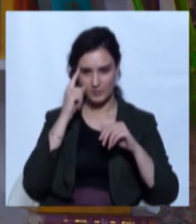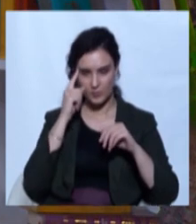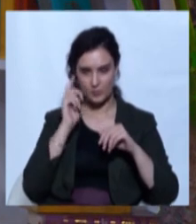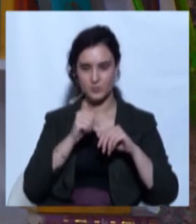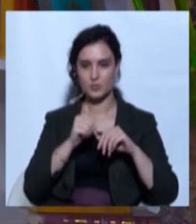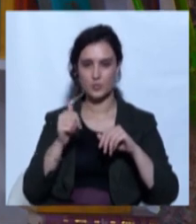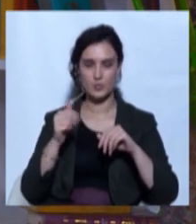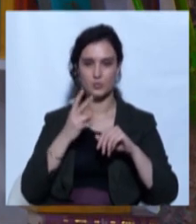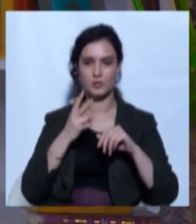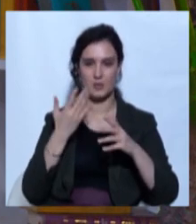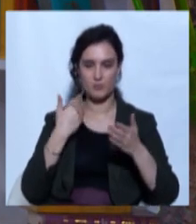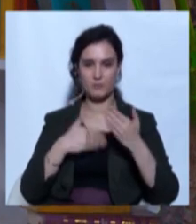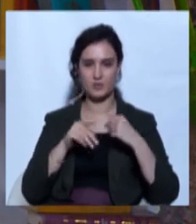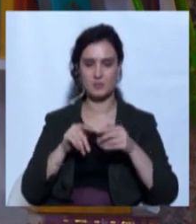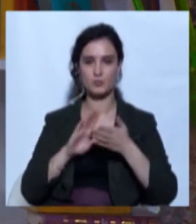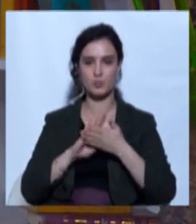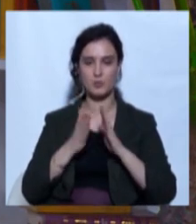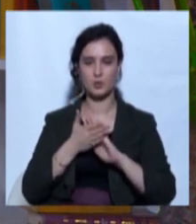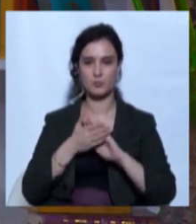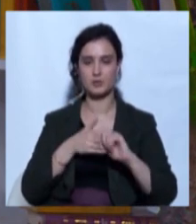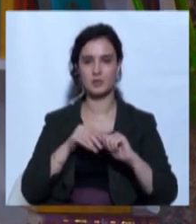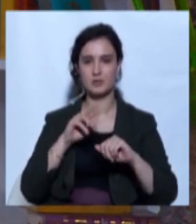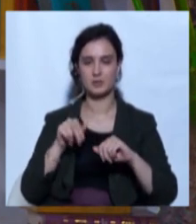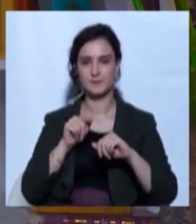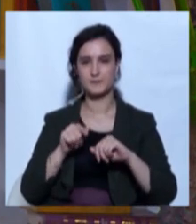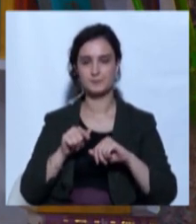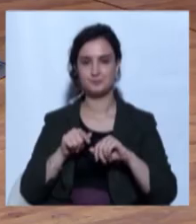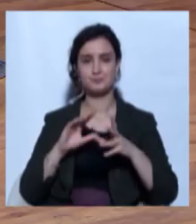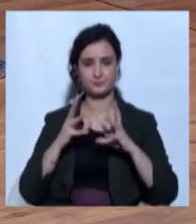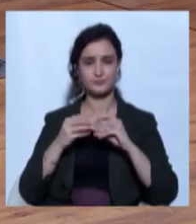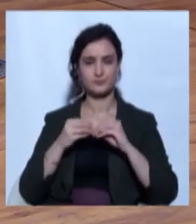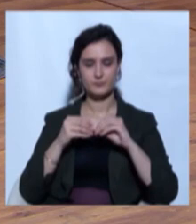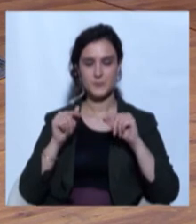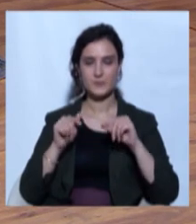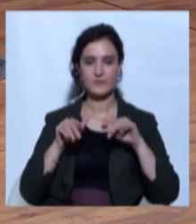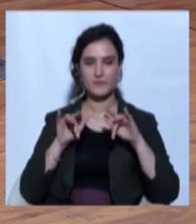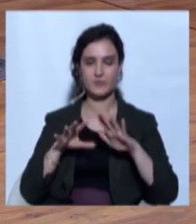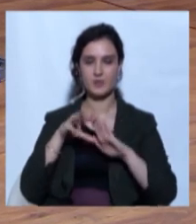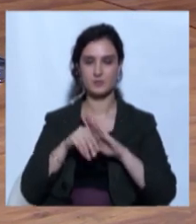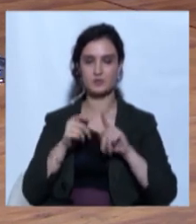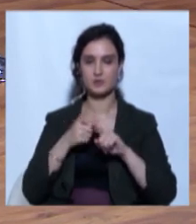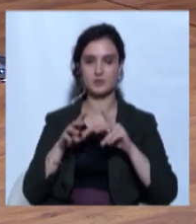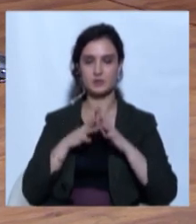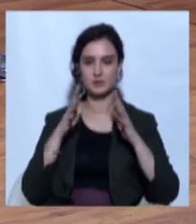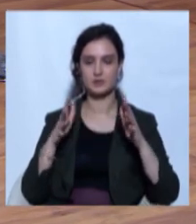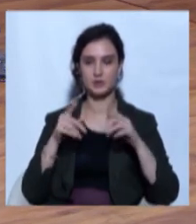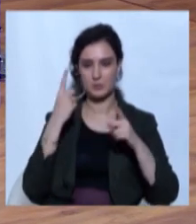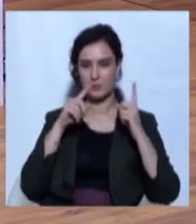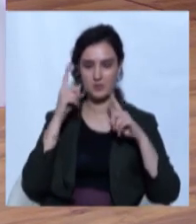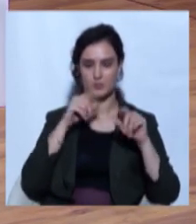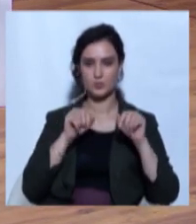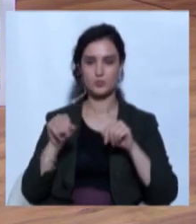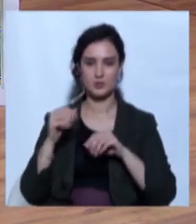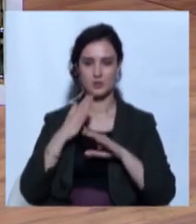როგორ გამოვიდეს ამ მდგომარეობიდან და სხვათა შორის ამ საქმეში ძალიან დიდი შემოქმედებითი